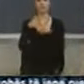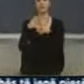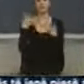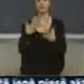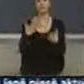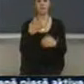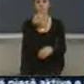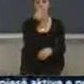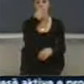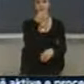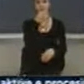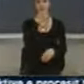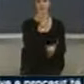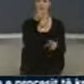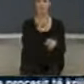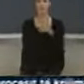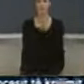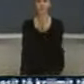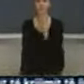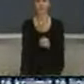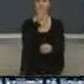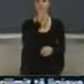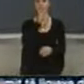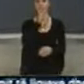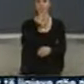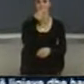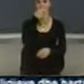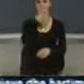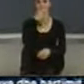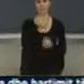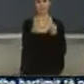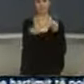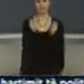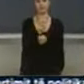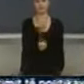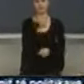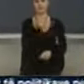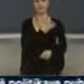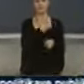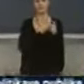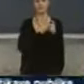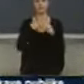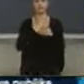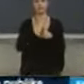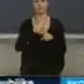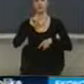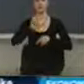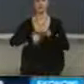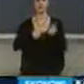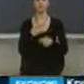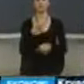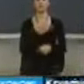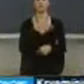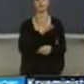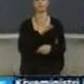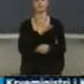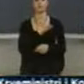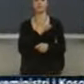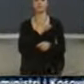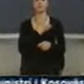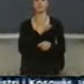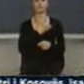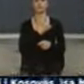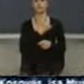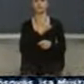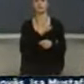Zoti Minister, a ka mundësit në informoni rrët transformimit të fësë e kësë në ushtritë Kosovës edhe kur dëtë a kemë